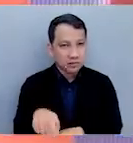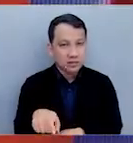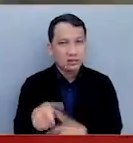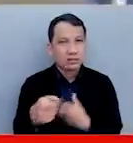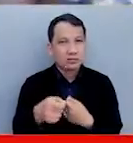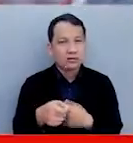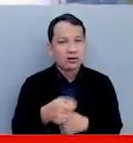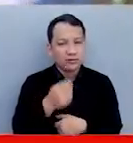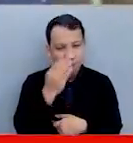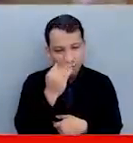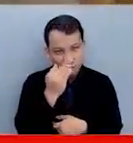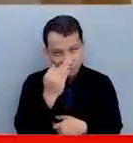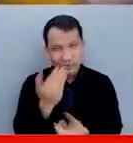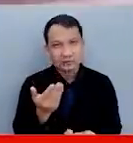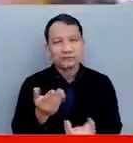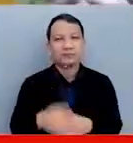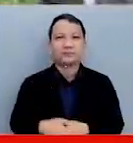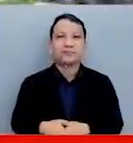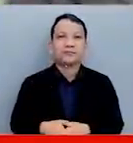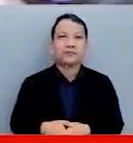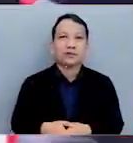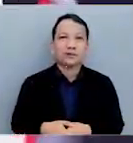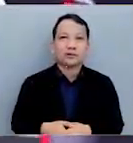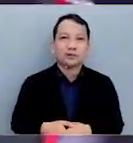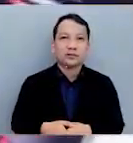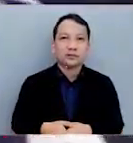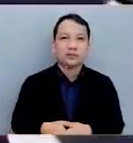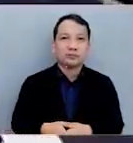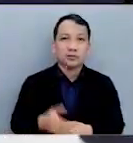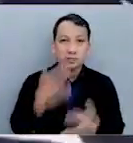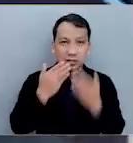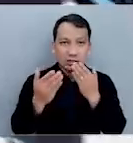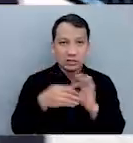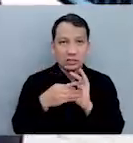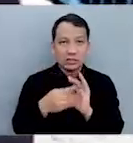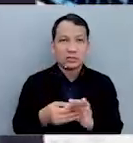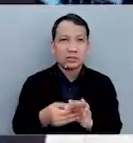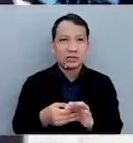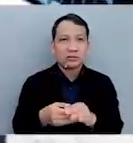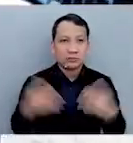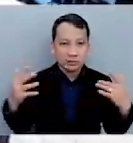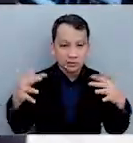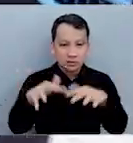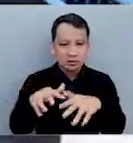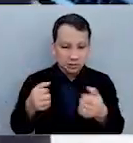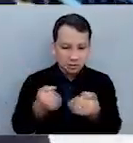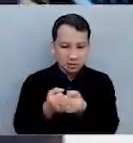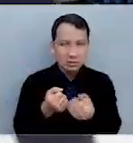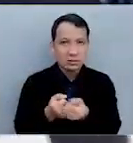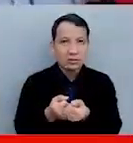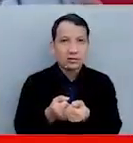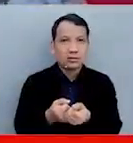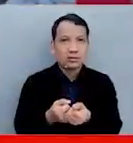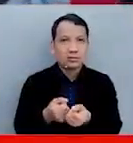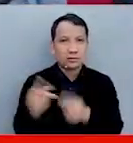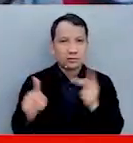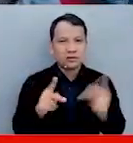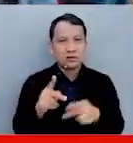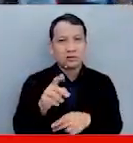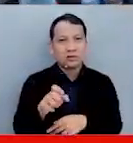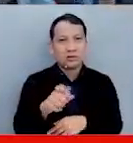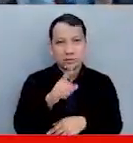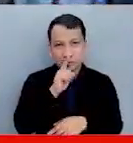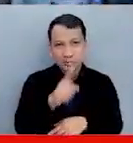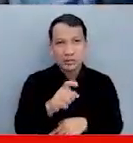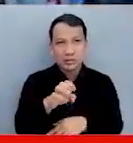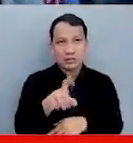fun. On top of these, thankful si Jose at Wally sa buhos ng suporta sa kanila ng ating mga legit